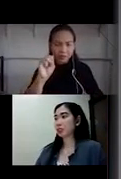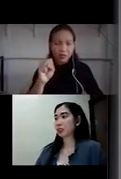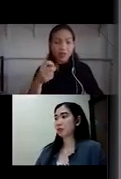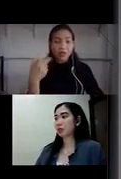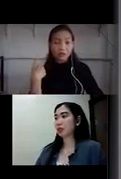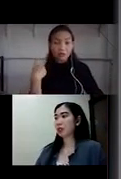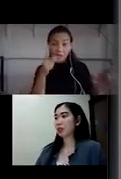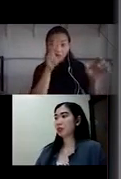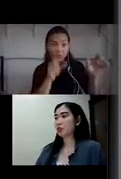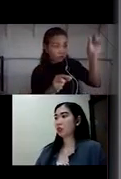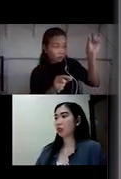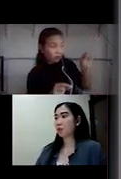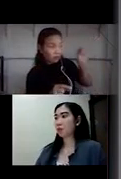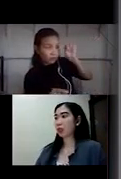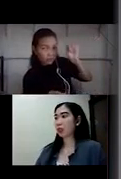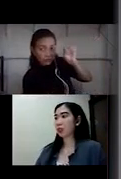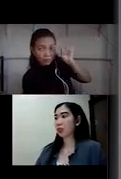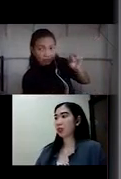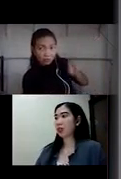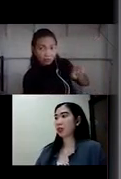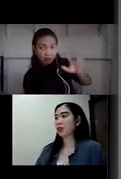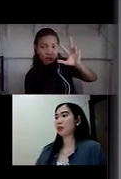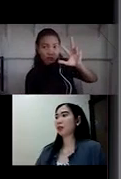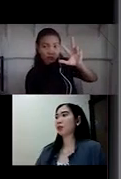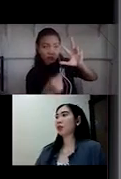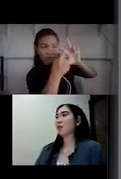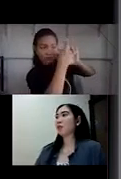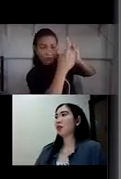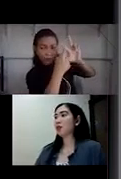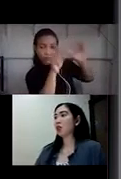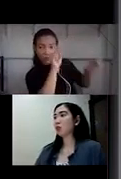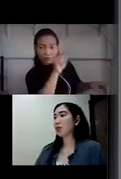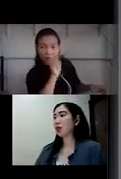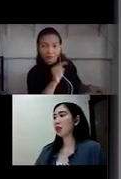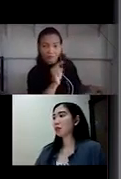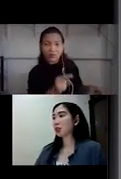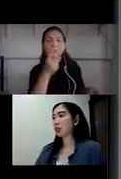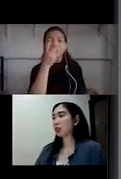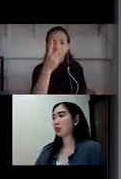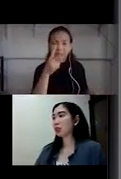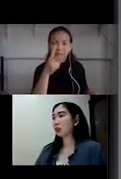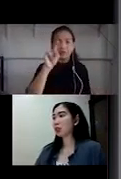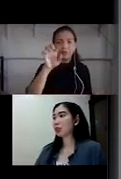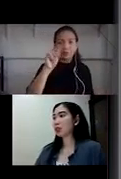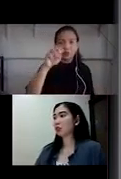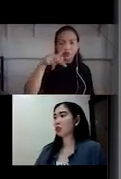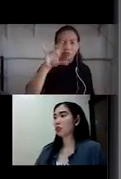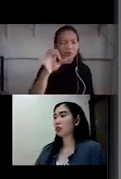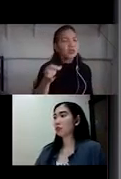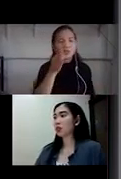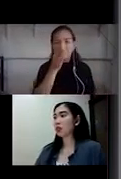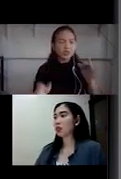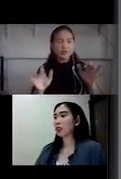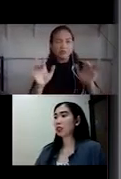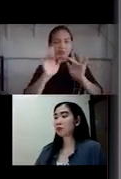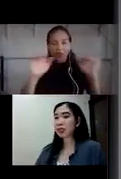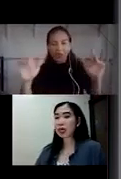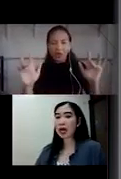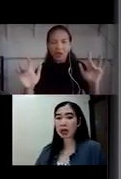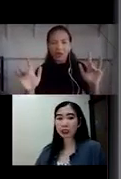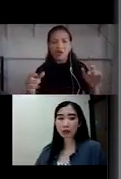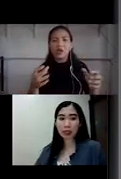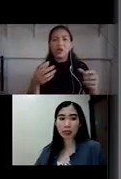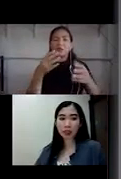dots, makikita nyo yung templates. Yan. Pero if wala kayong makitang templates dito, ibig sabihin, hindi